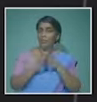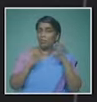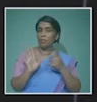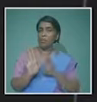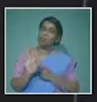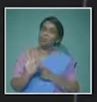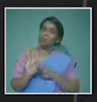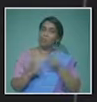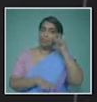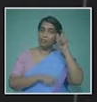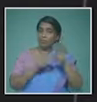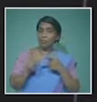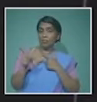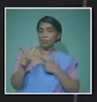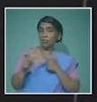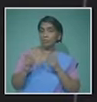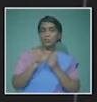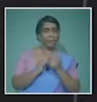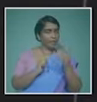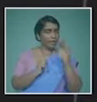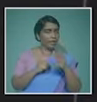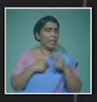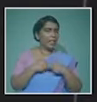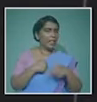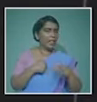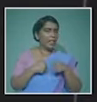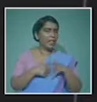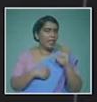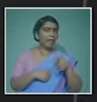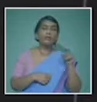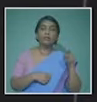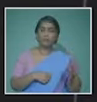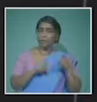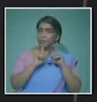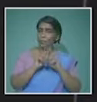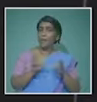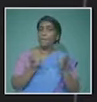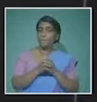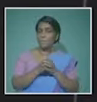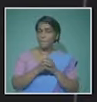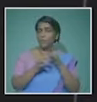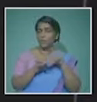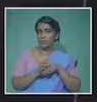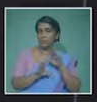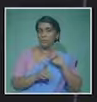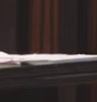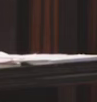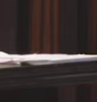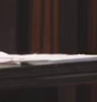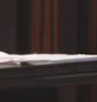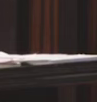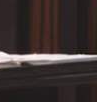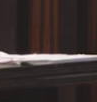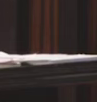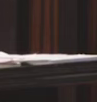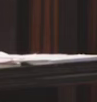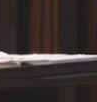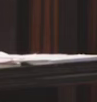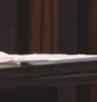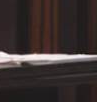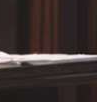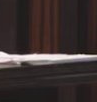ஏந்துவதற்கு காரணமாக அடித்தளமிட்டவர்கள் இந்த தமிழர்சி கட்சிக்காரர்கள் என்றால் நீங்கள் மறக்க மாட்டீர்கள் நம்புகிறேன். மட்டக்களப்பு